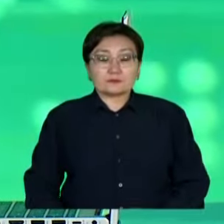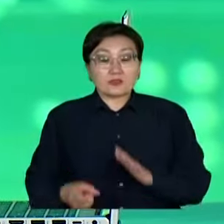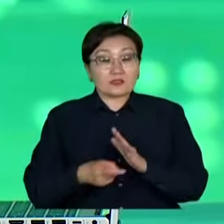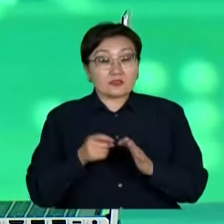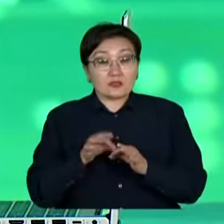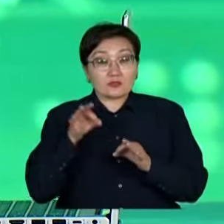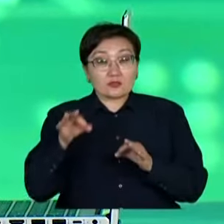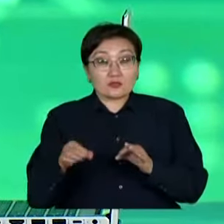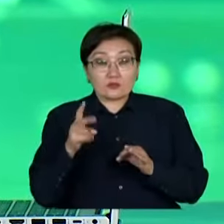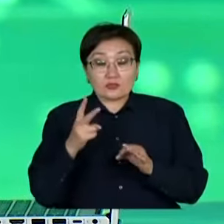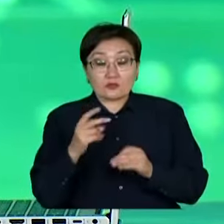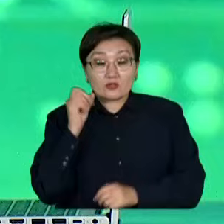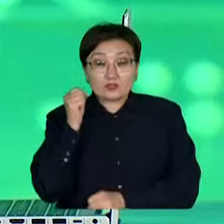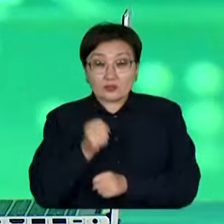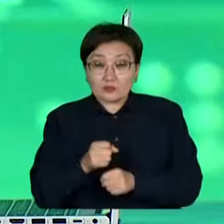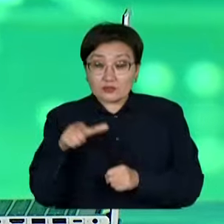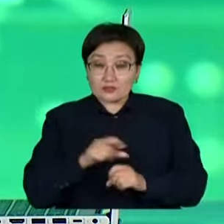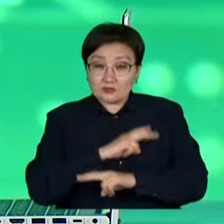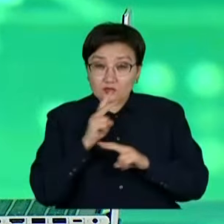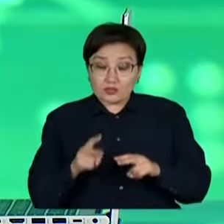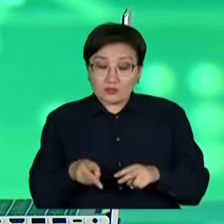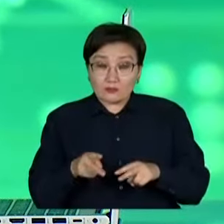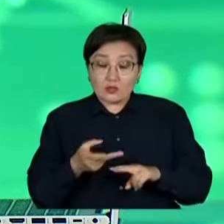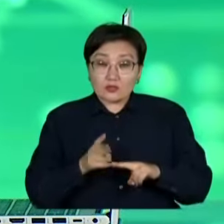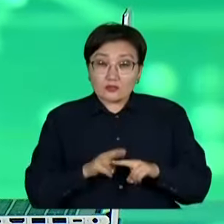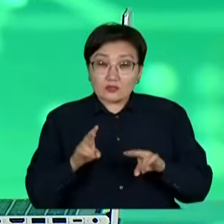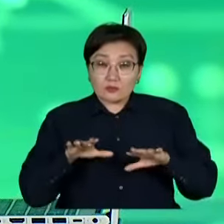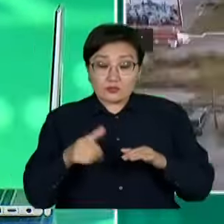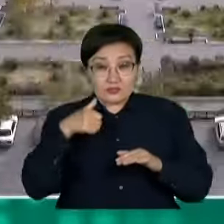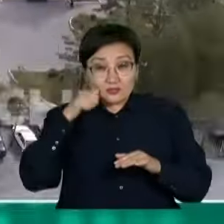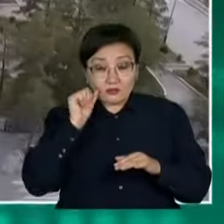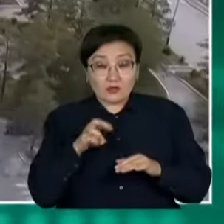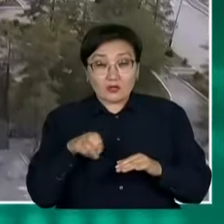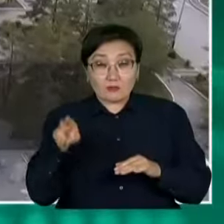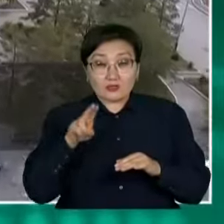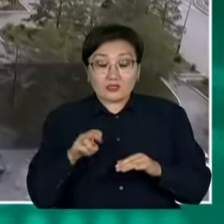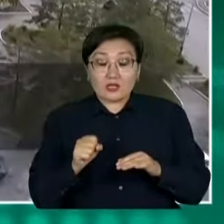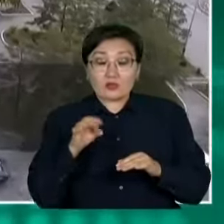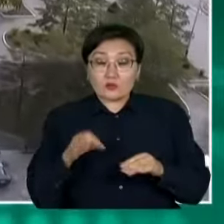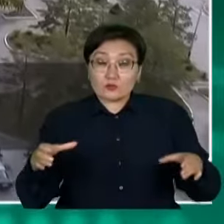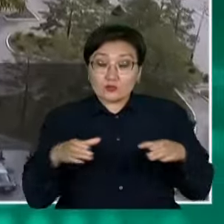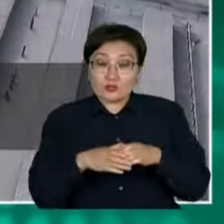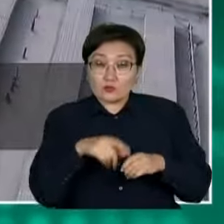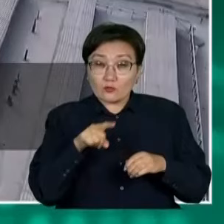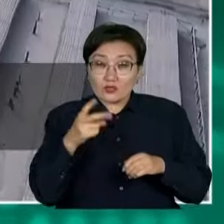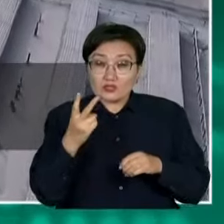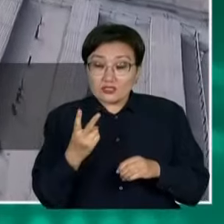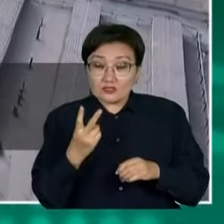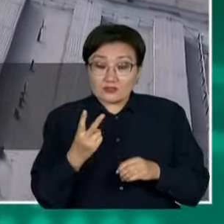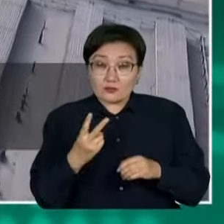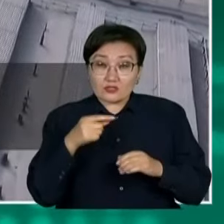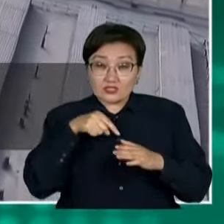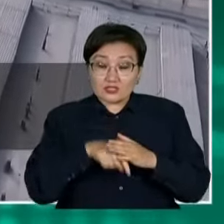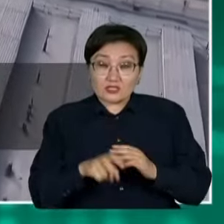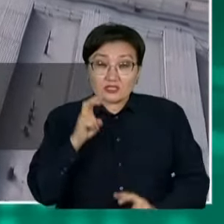Қарағанды облысында екі жұмыскер қаза тапты. Белгілі болғандай оқиға кеше Қармет акционерлік қоғамының нөмірі 2-ші табақша илемдеу